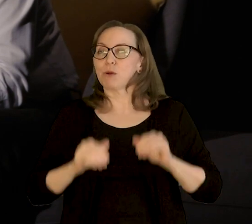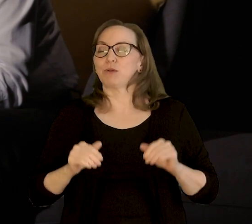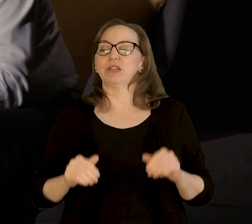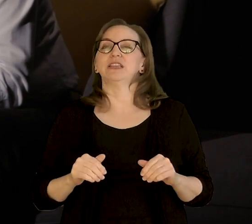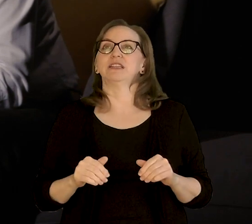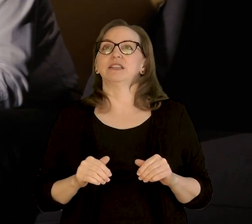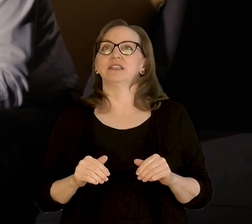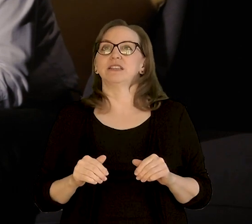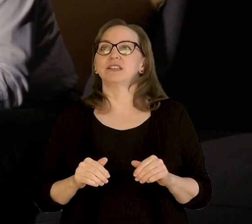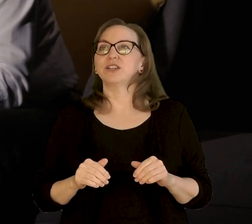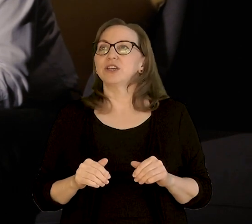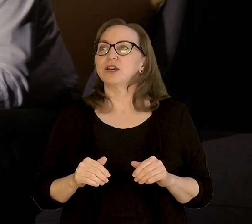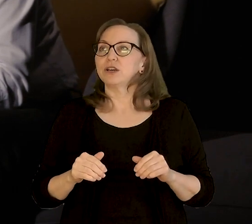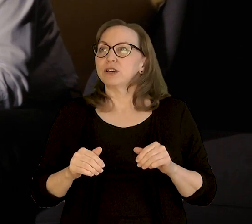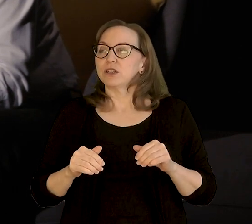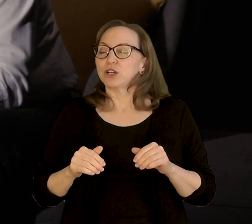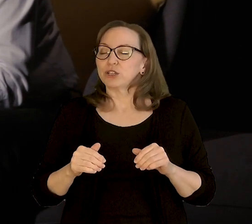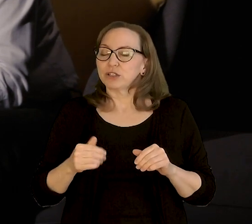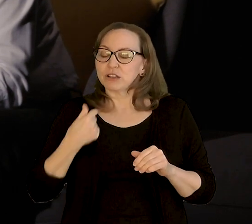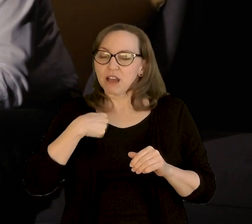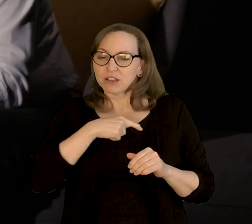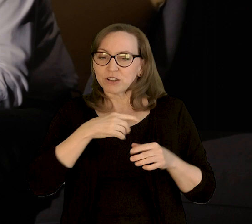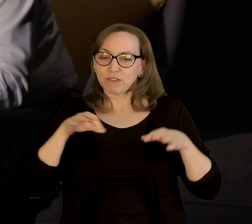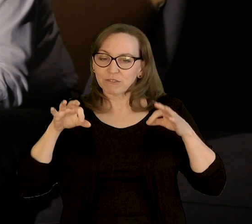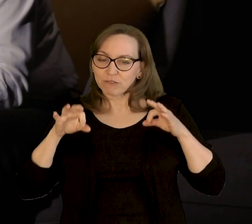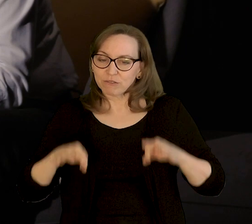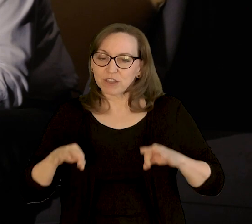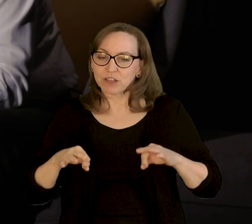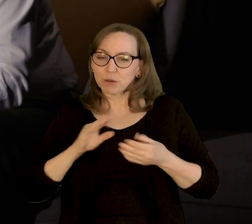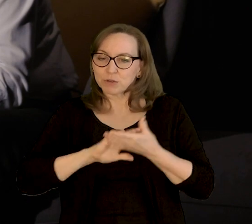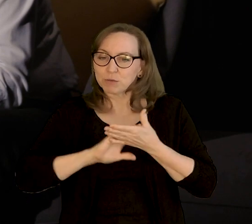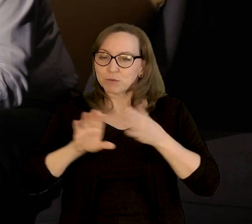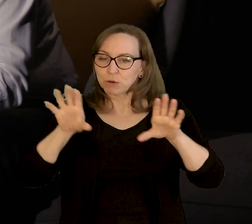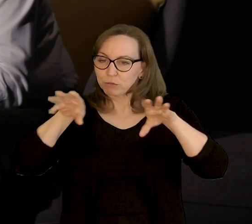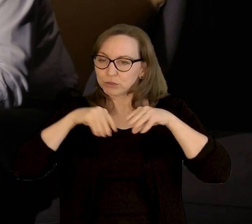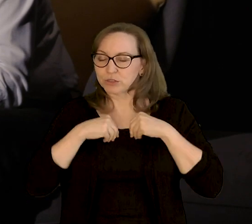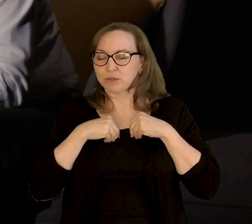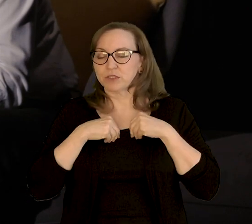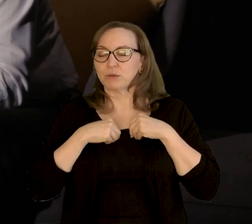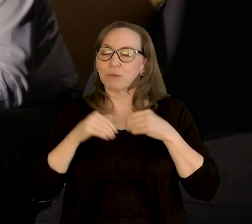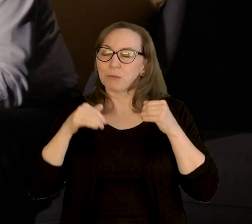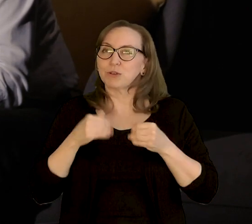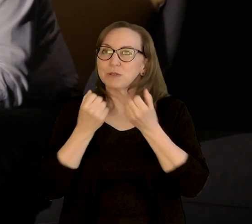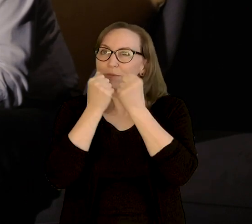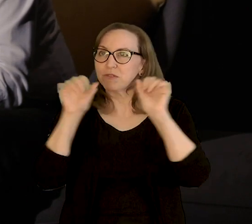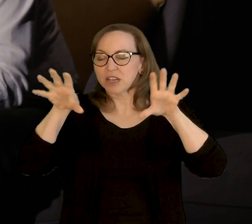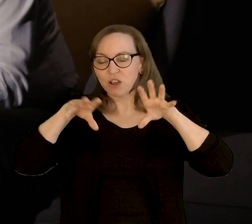mogli mieć nasze winy przebaczone, abyśmy mogli być zbawieni.